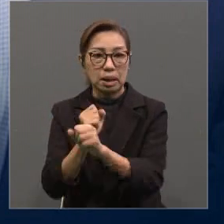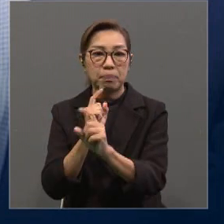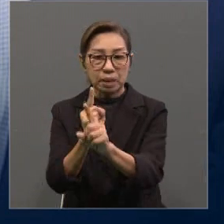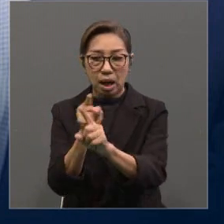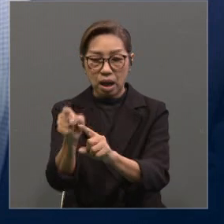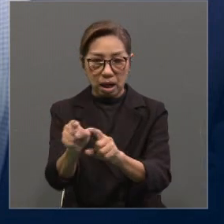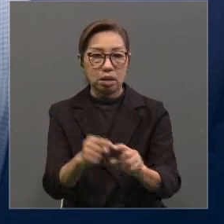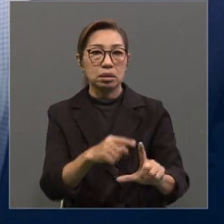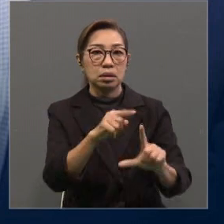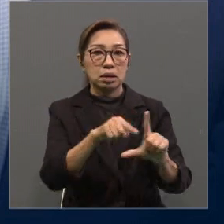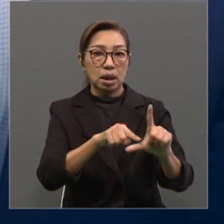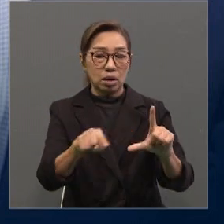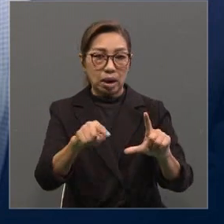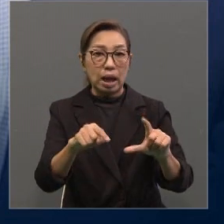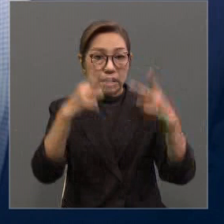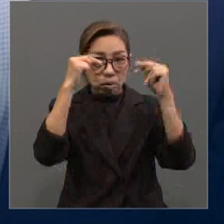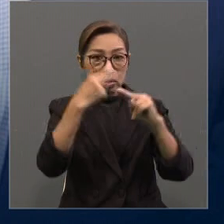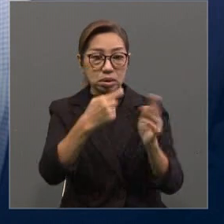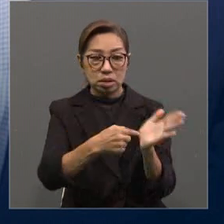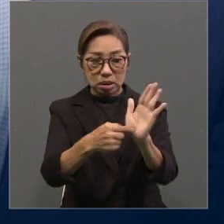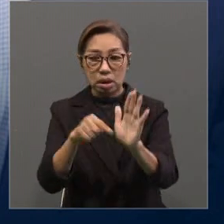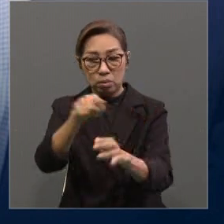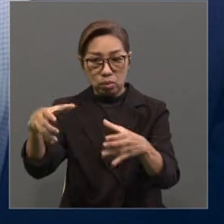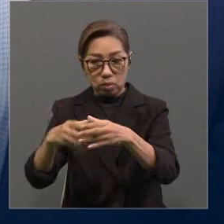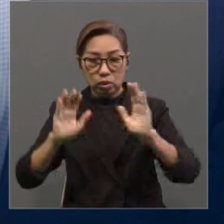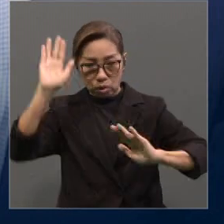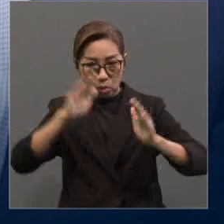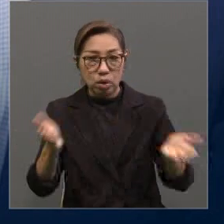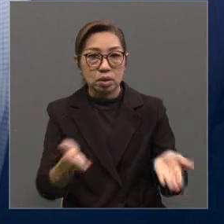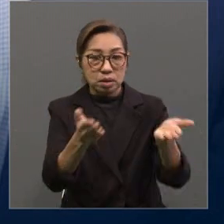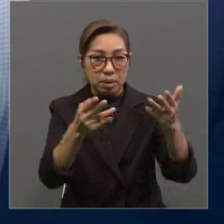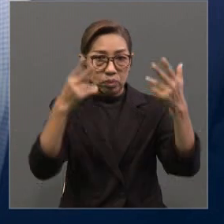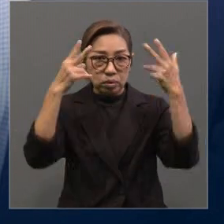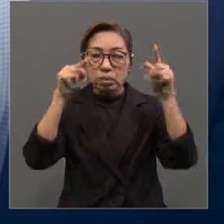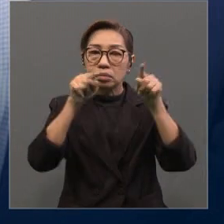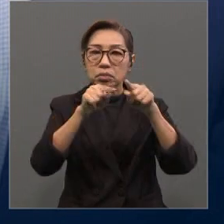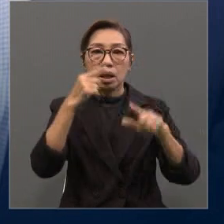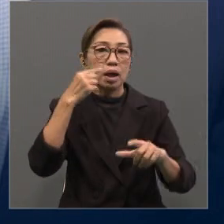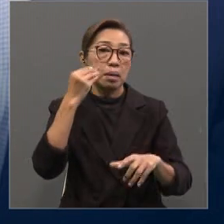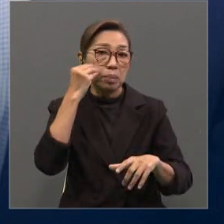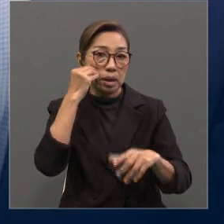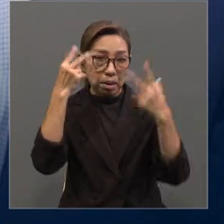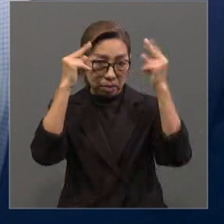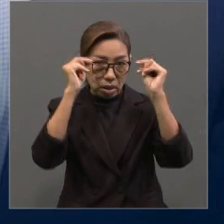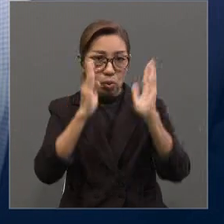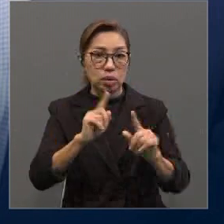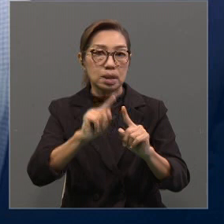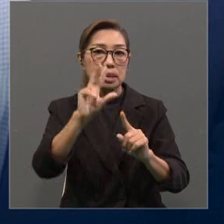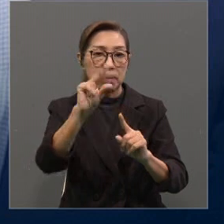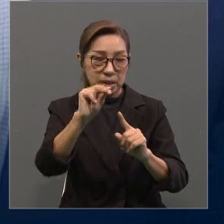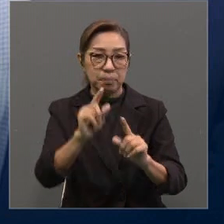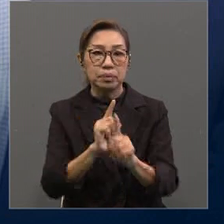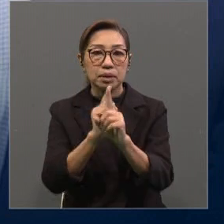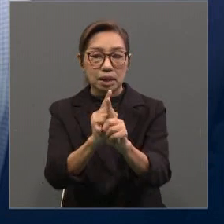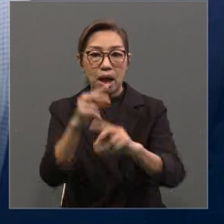รคก้าวไกลเสนอซึ่งก็คือคุณพิธาให้ได้เป็นนายกรัฐมนตรีคนที่30ตามกติการะบอบประชาธิปไตยอย่างแท้จริง